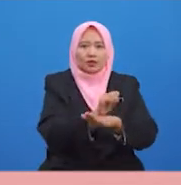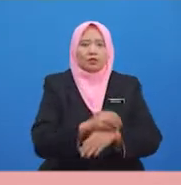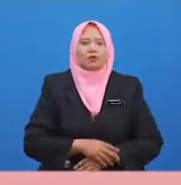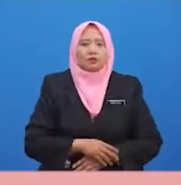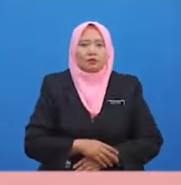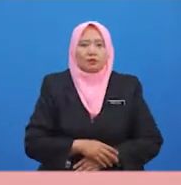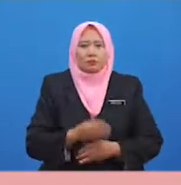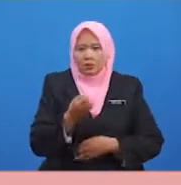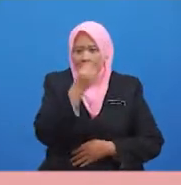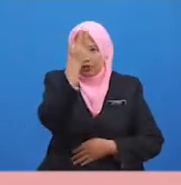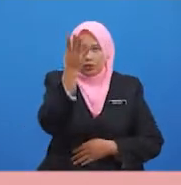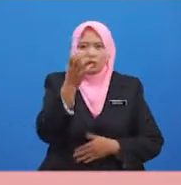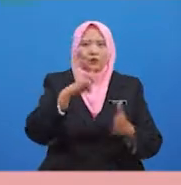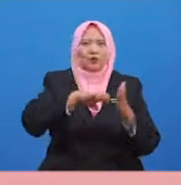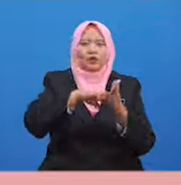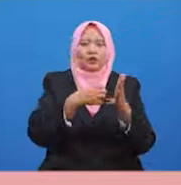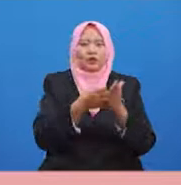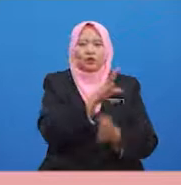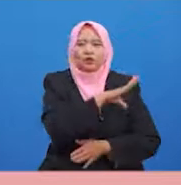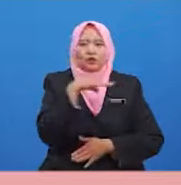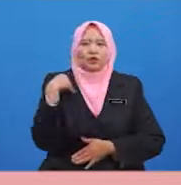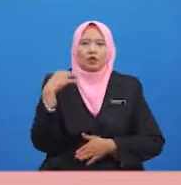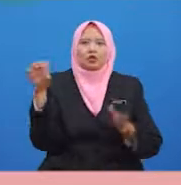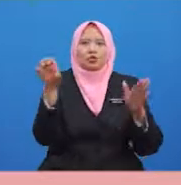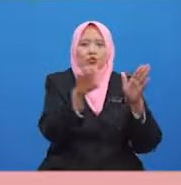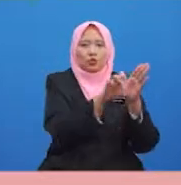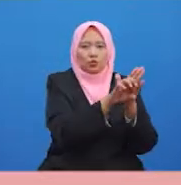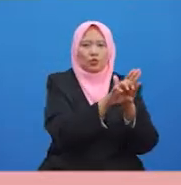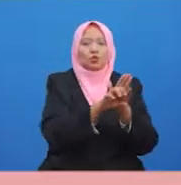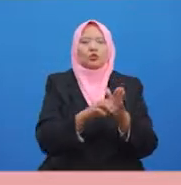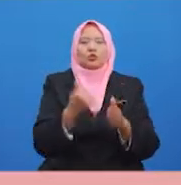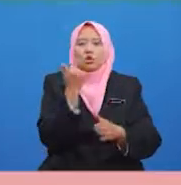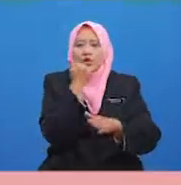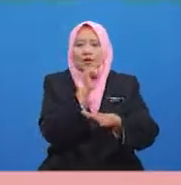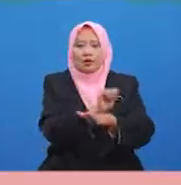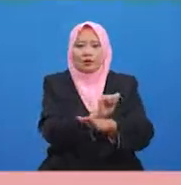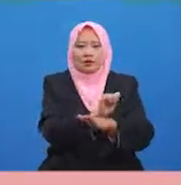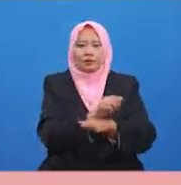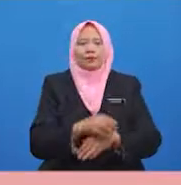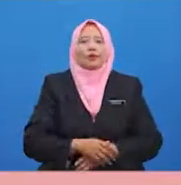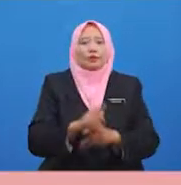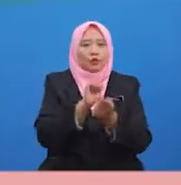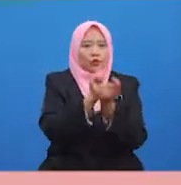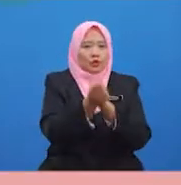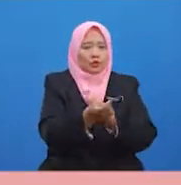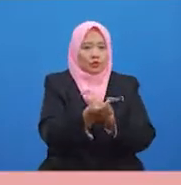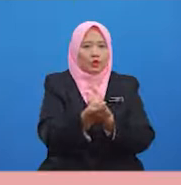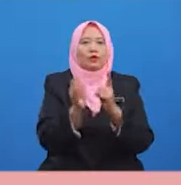pengertian dan contoh jenis akad berikut iaitu pertukaran,